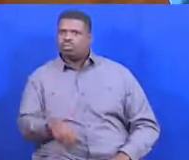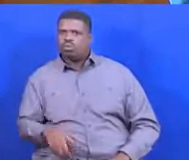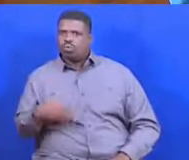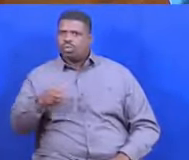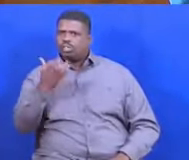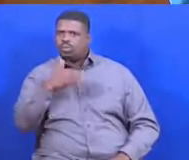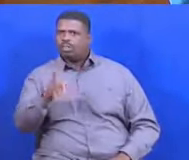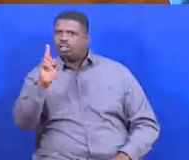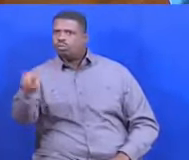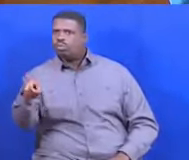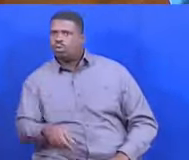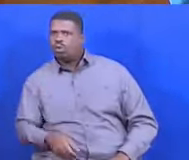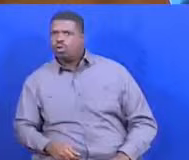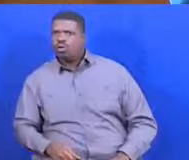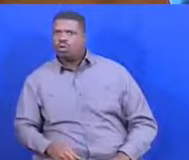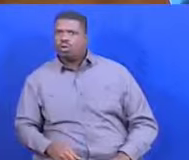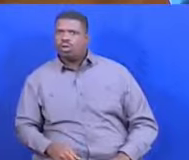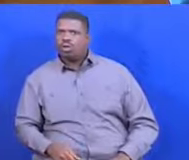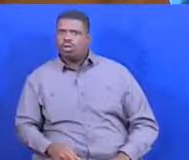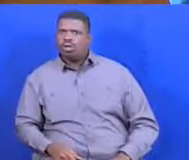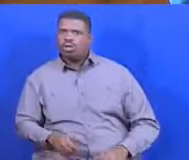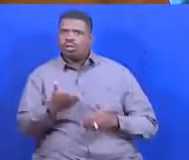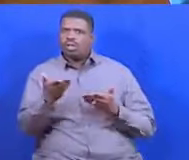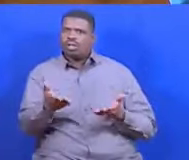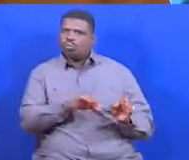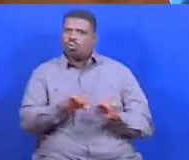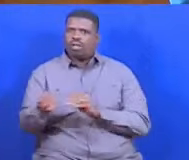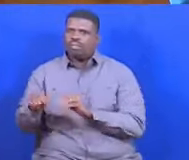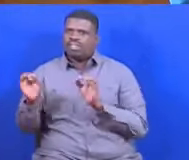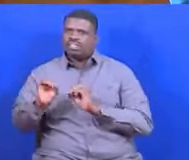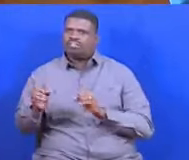waziri wa maji? Kundo. Mbona hajahamia hapo ama